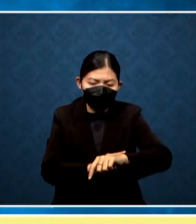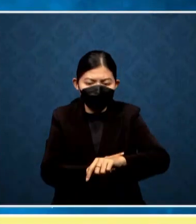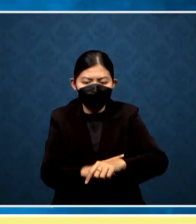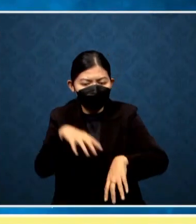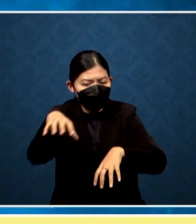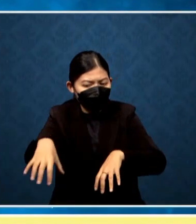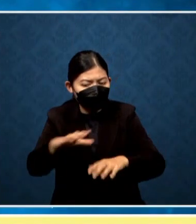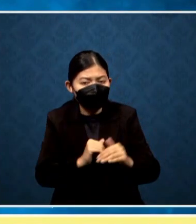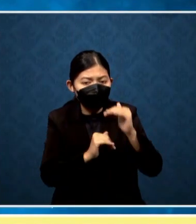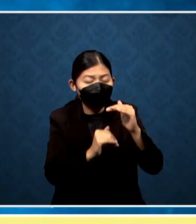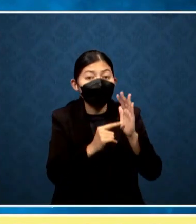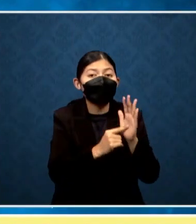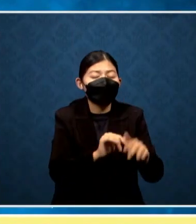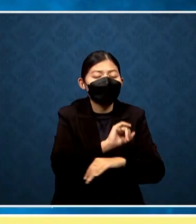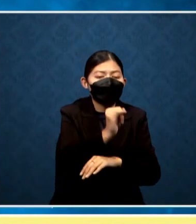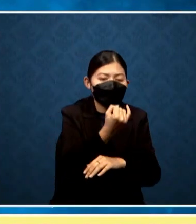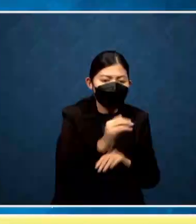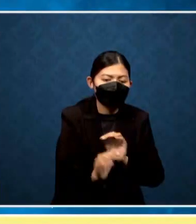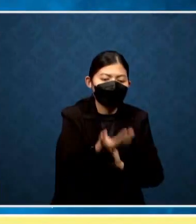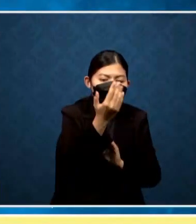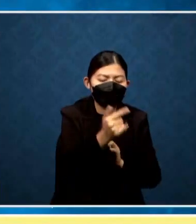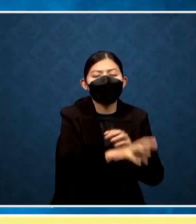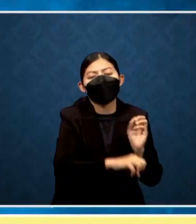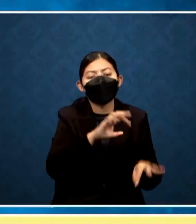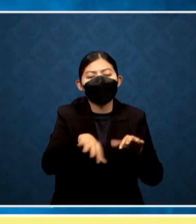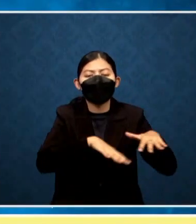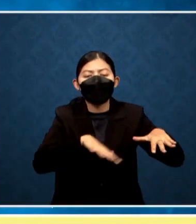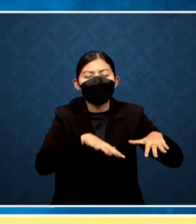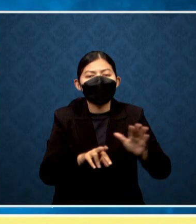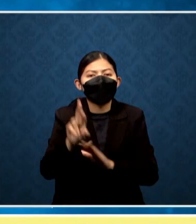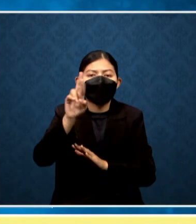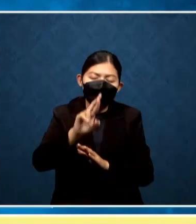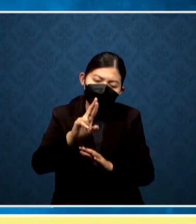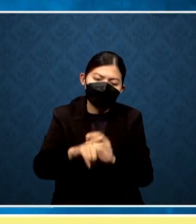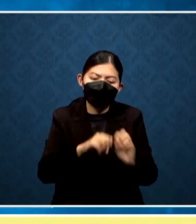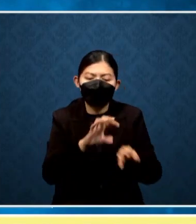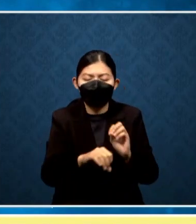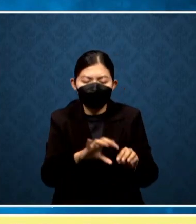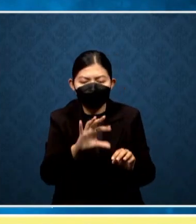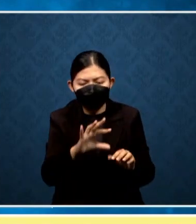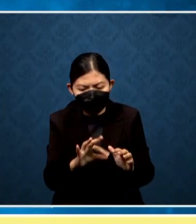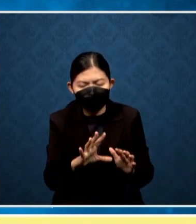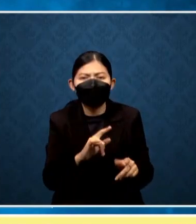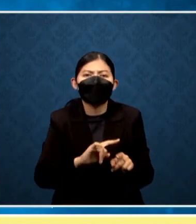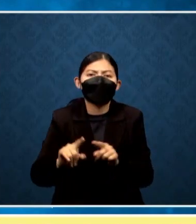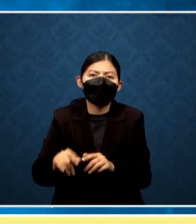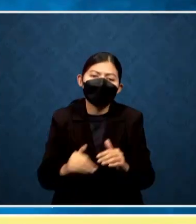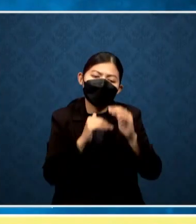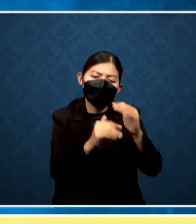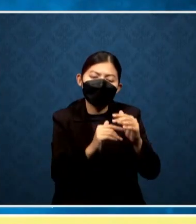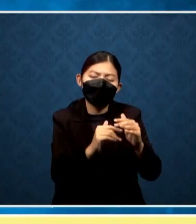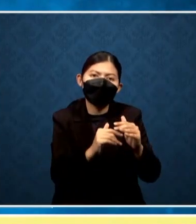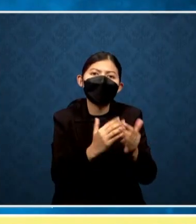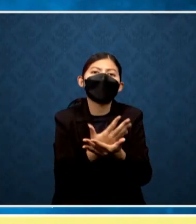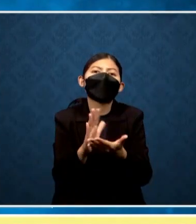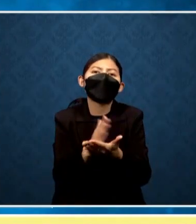ำหนดวาวัจันช่งเช้าเกบขยะทั่วไปช่งบายเกบขยะอซี ประมาณนี้มีการกำหนดแยกวันในการเก